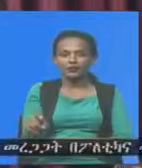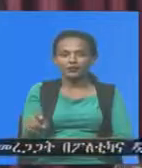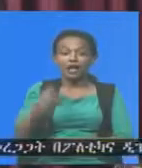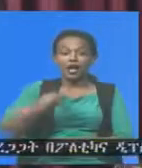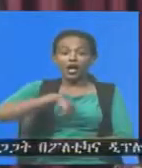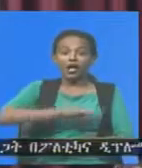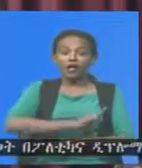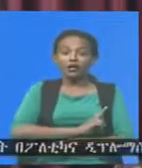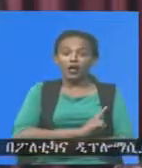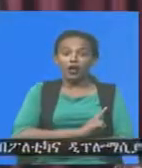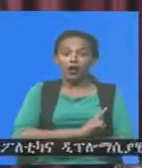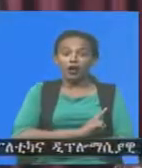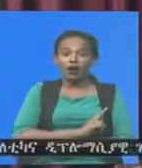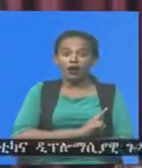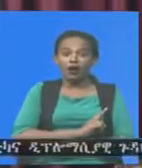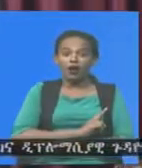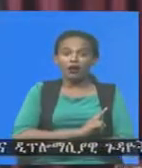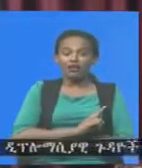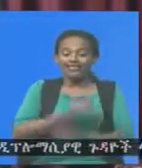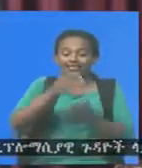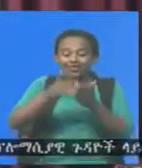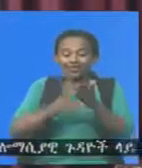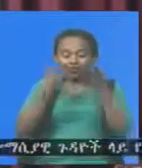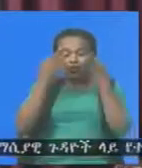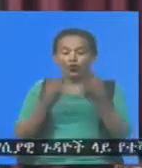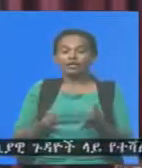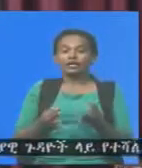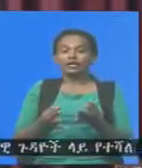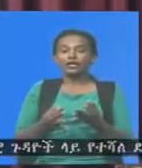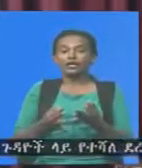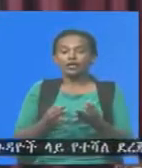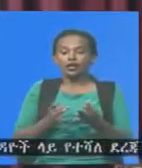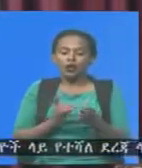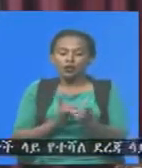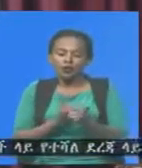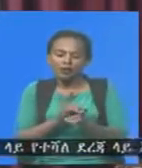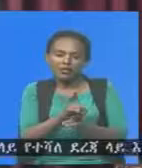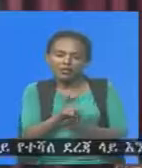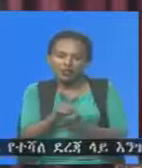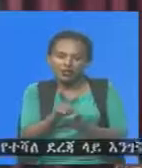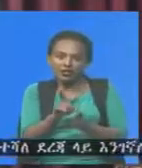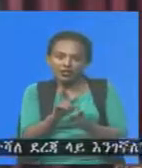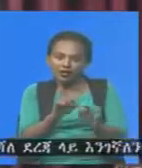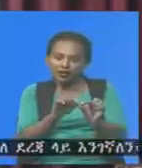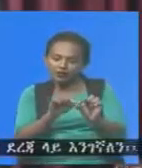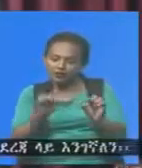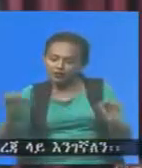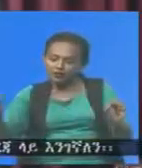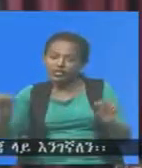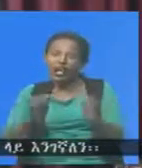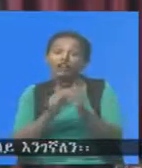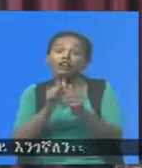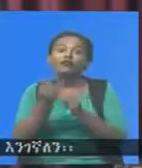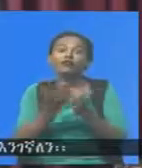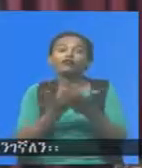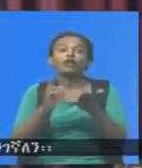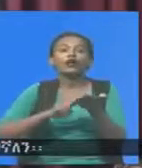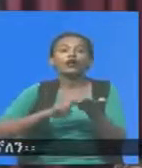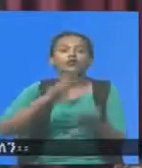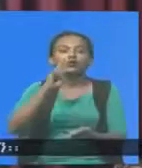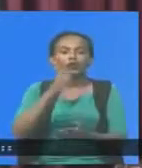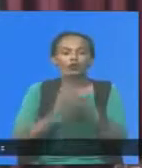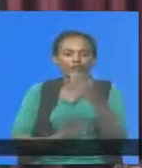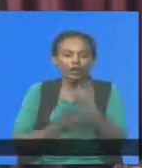እኛ የድንበር ወሰን መስመር ከመስመር ያለፈ ጉዳን ያነሳን የተወያየ